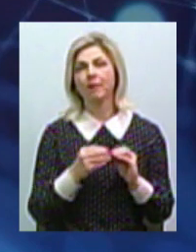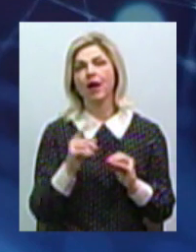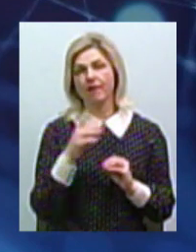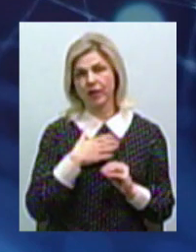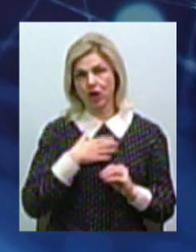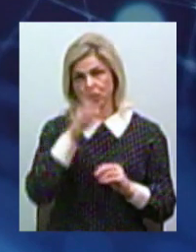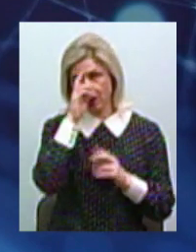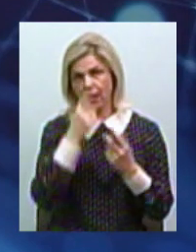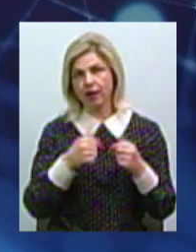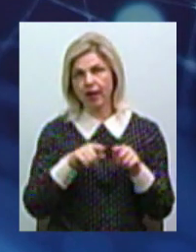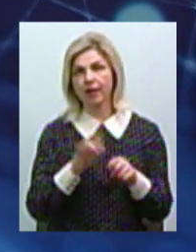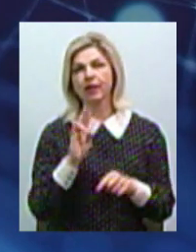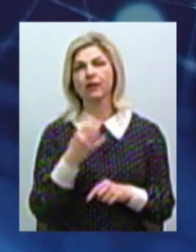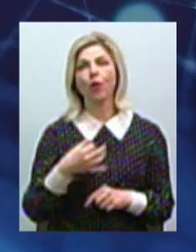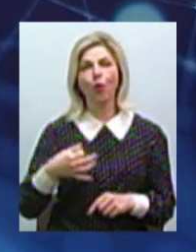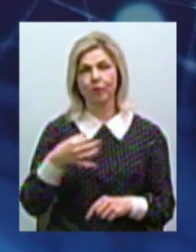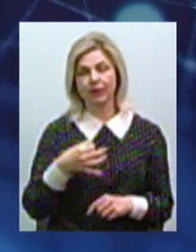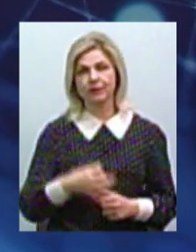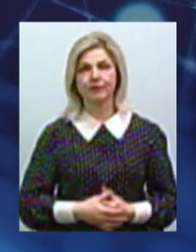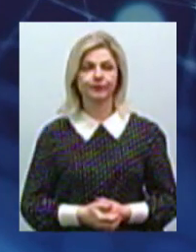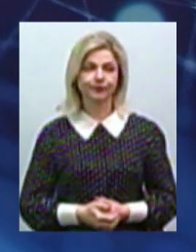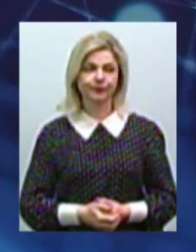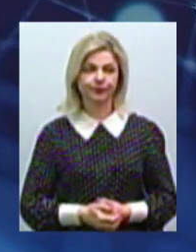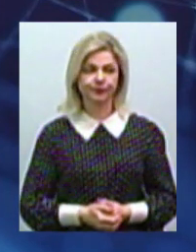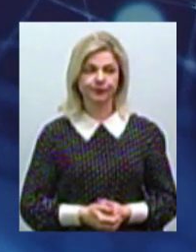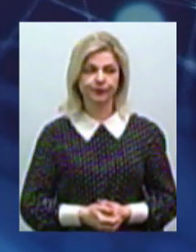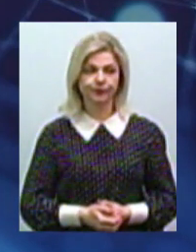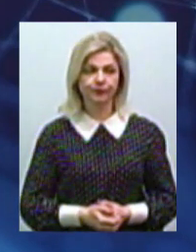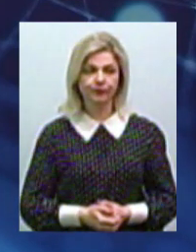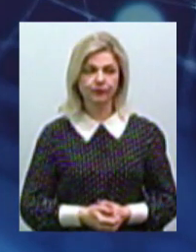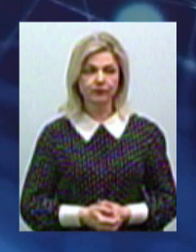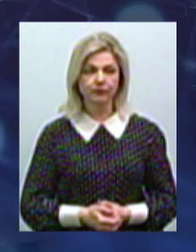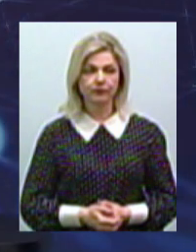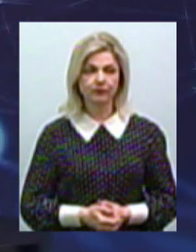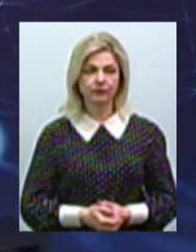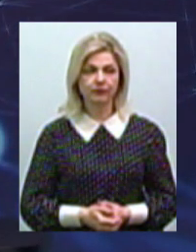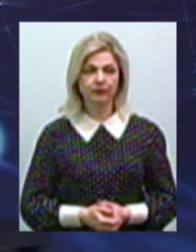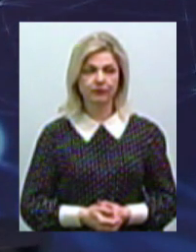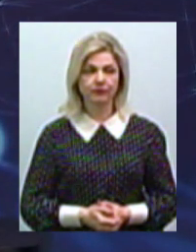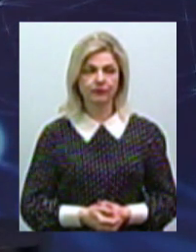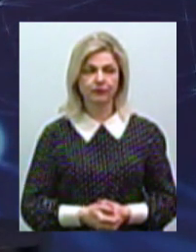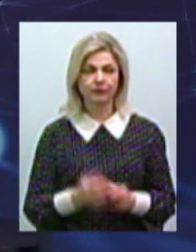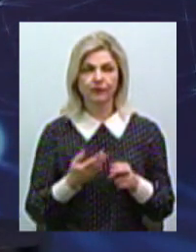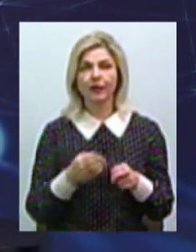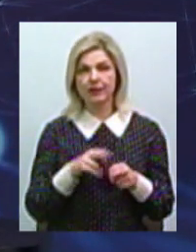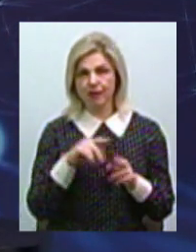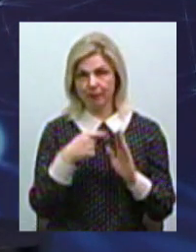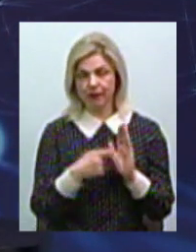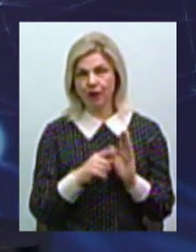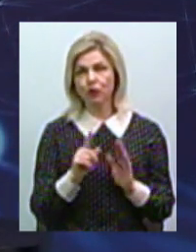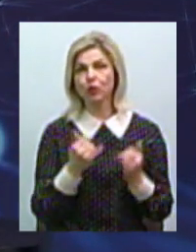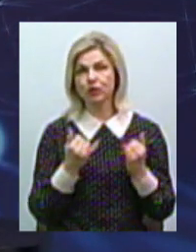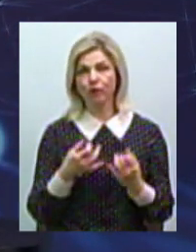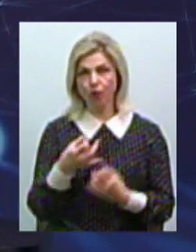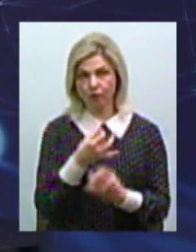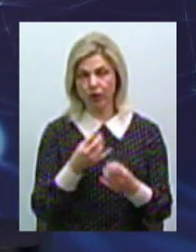і в Миколаївській області, зокрема? Оксана, вам перше слово. Хочу сказати, що це питання, яке ми сьогодні обговорюємо, дійсно воно є